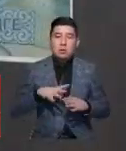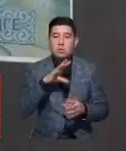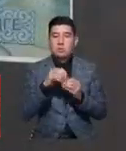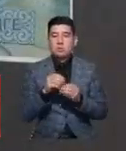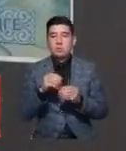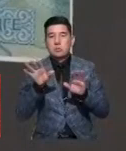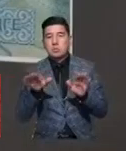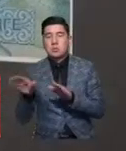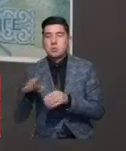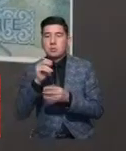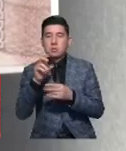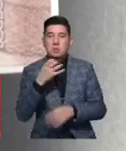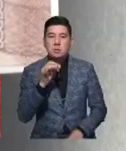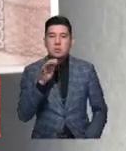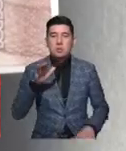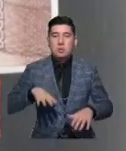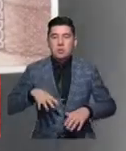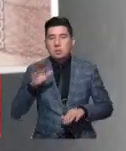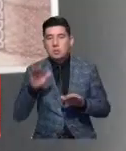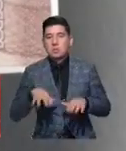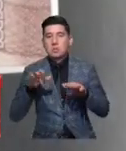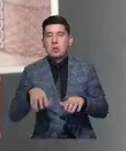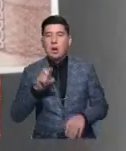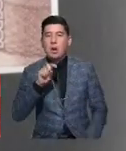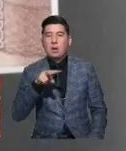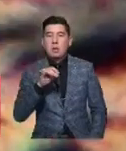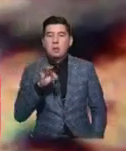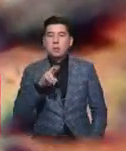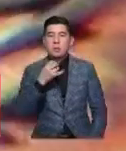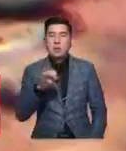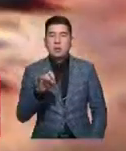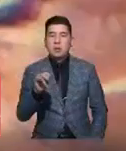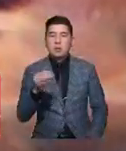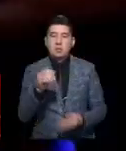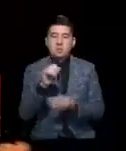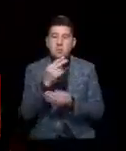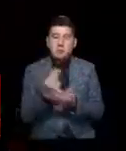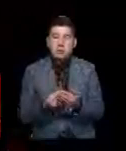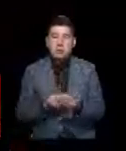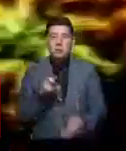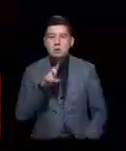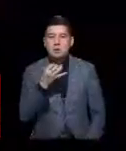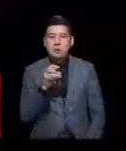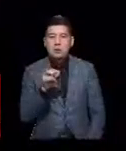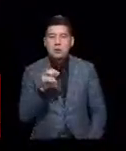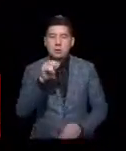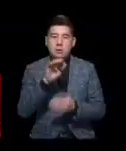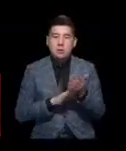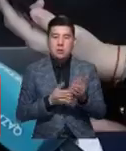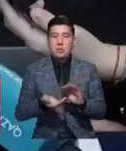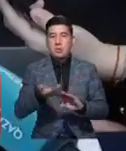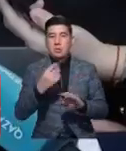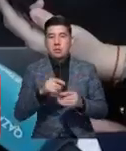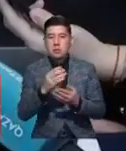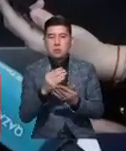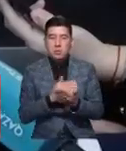барс, сайгак и собаки пород таза и алабай. Работая над дизайном, хотели отдать дань уважения предкам, говорят в Нацбанке.